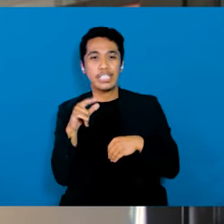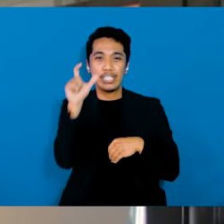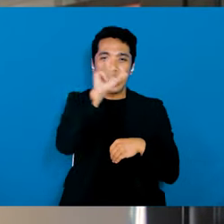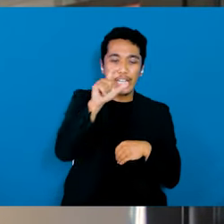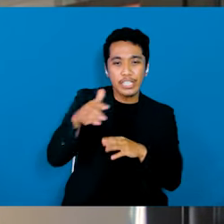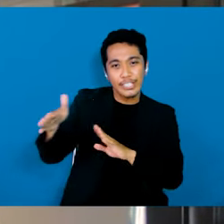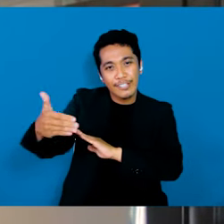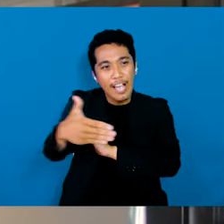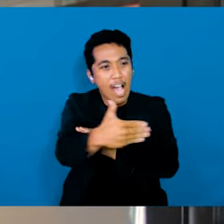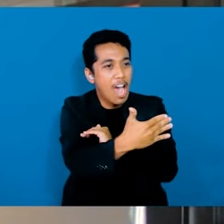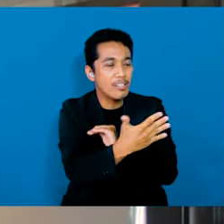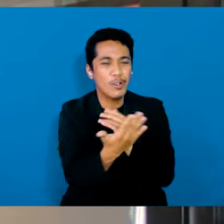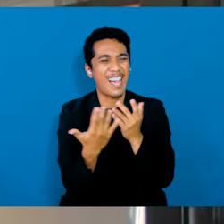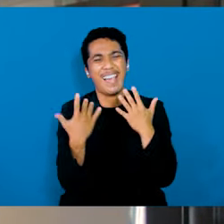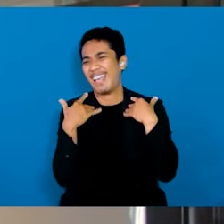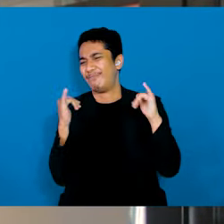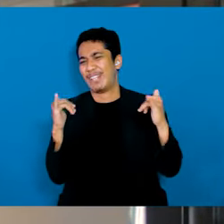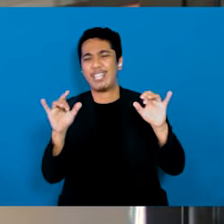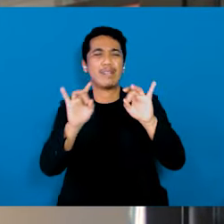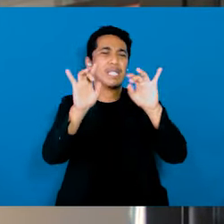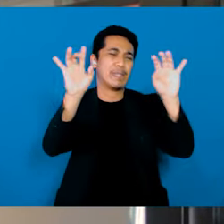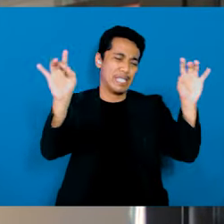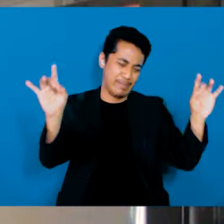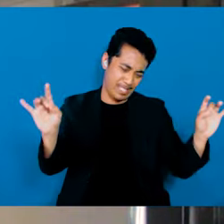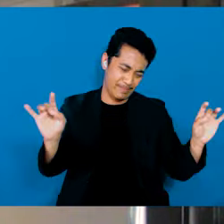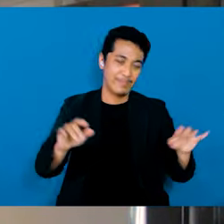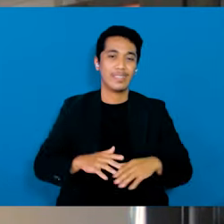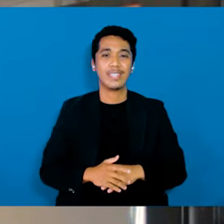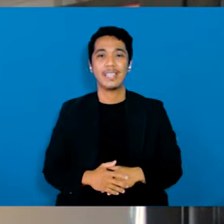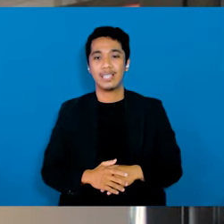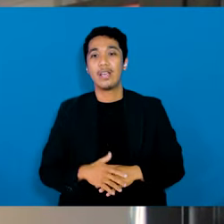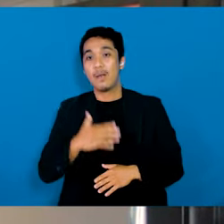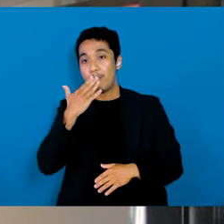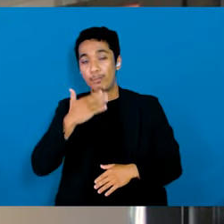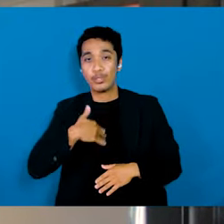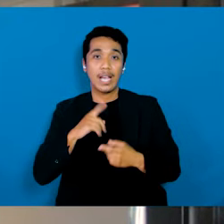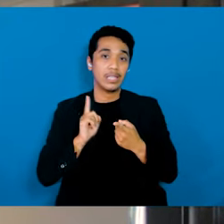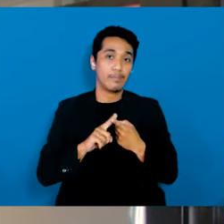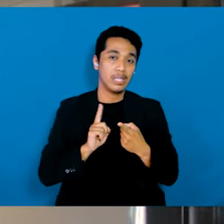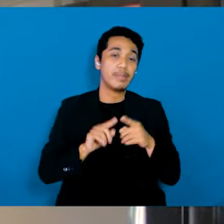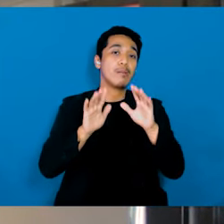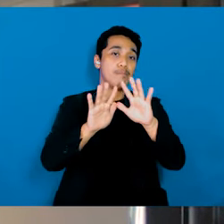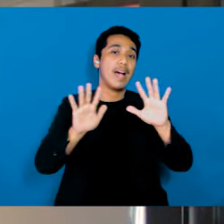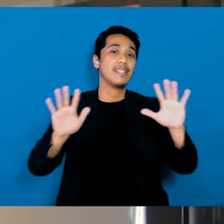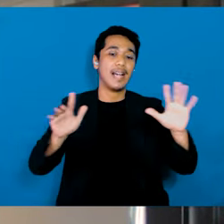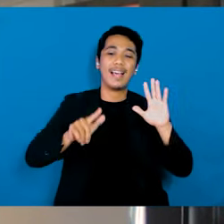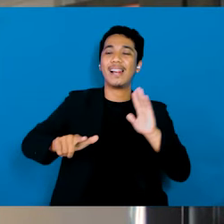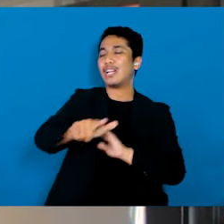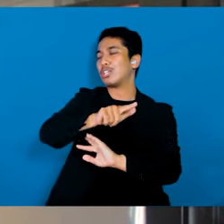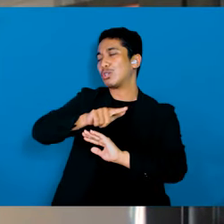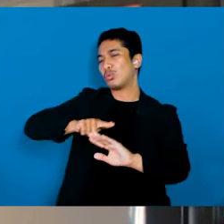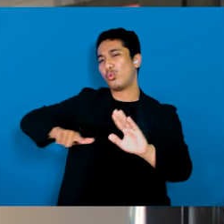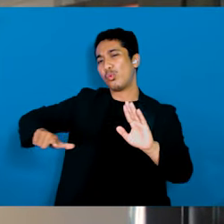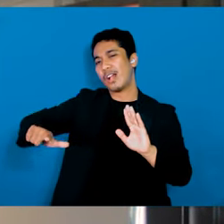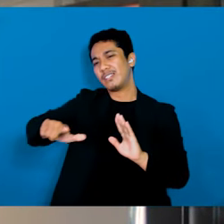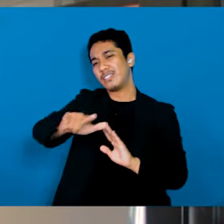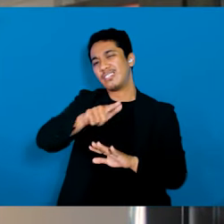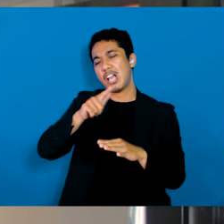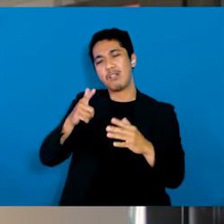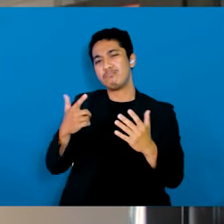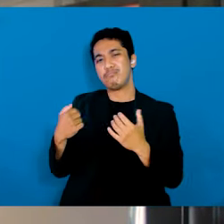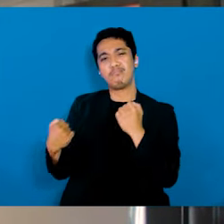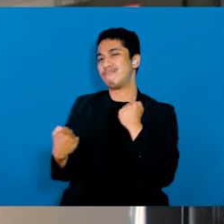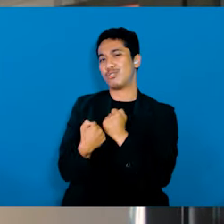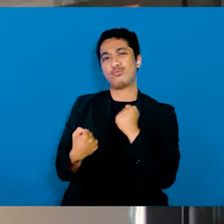itu sudah bermainnya macam-macam kayak gitu. Dan punya teman yang banyak, lingkungan yang ini ya,